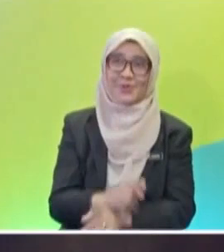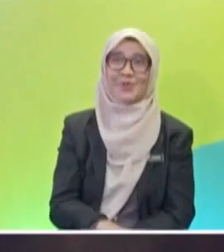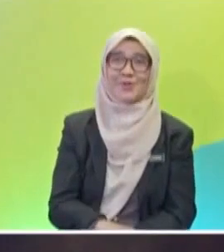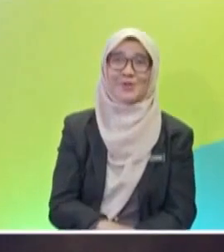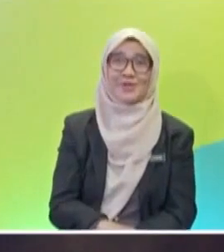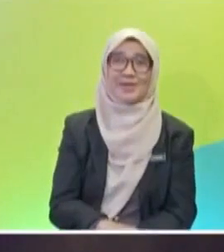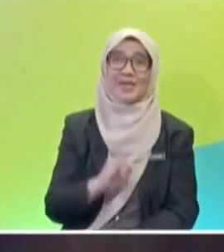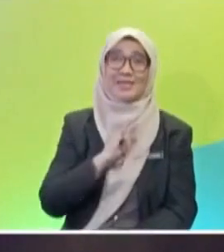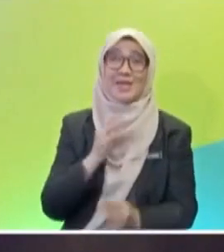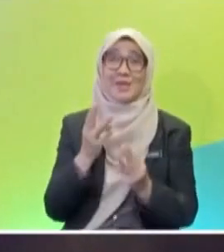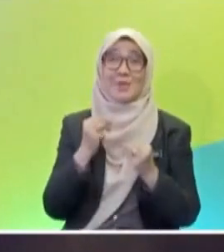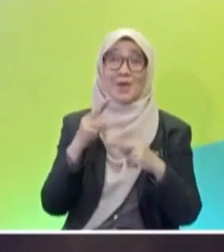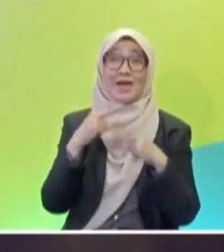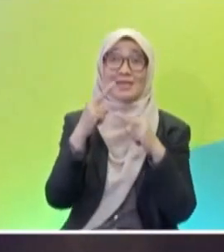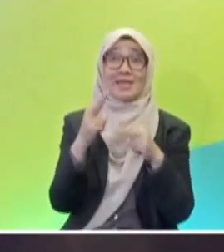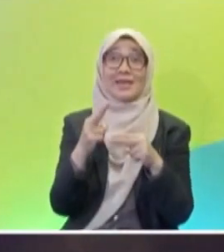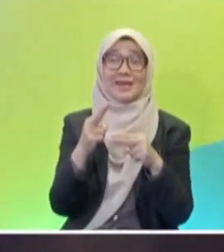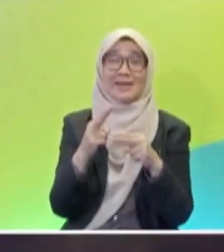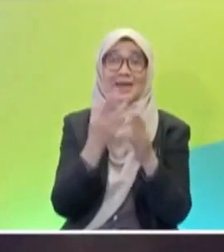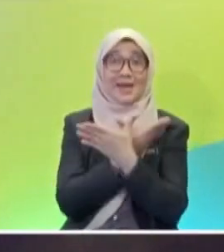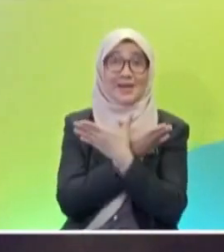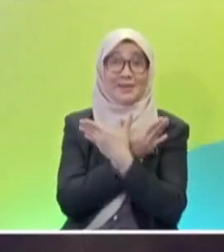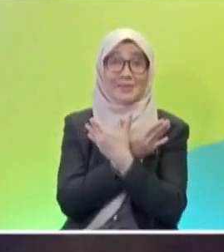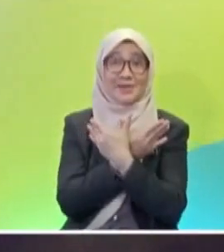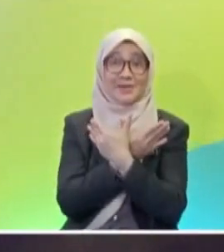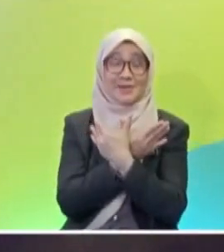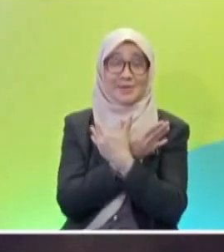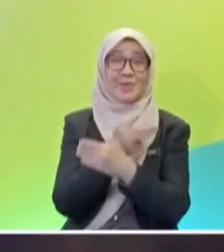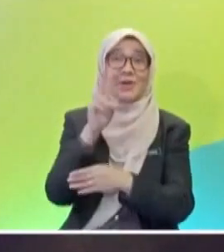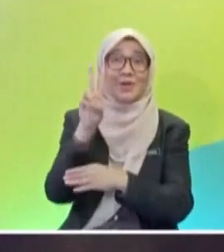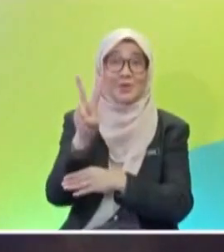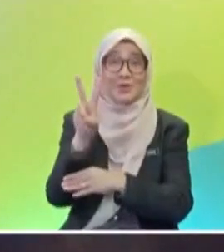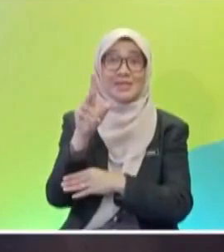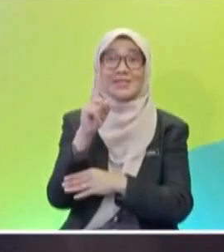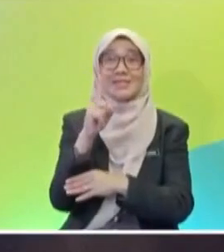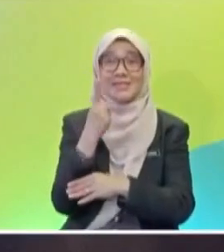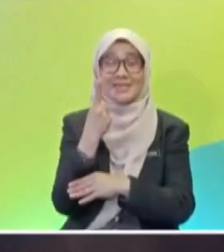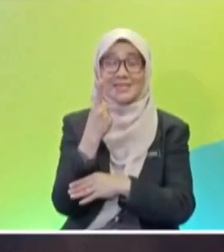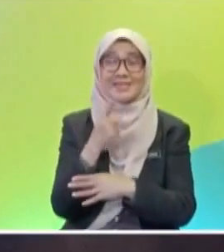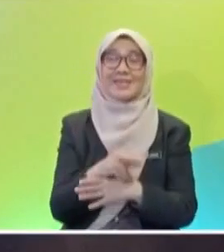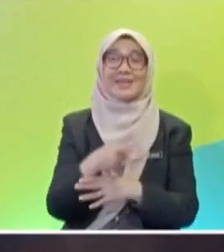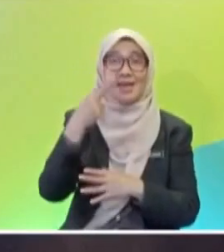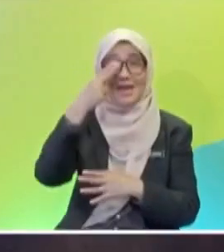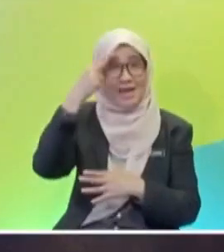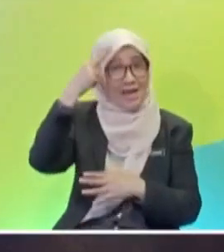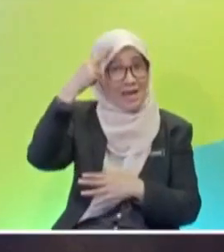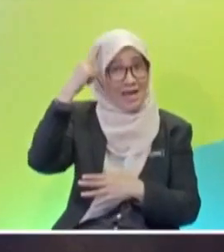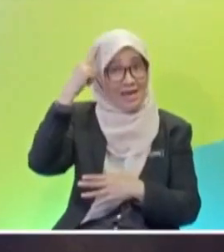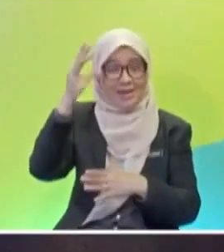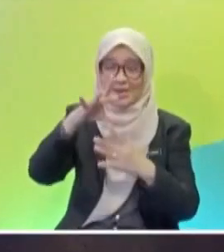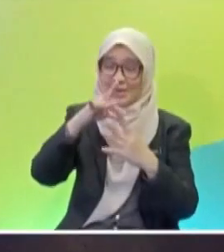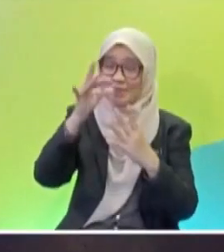saya dapatkan ganjaran rame-rame ini boleh dua saja dua saja boleh dipilih untuk diletakkan